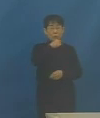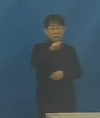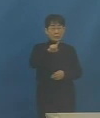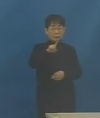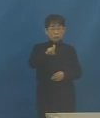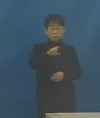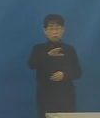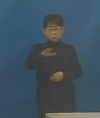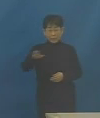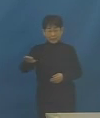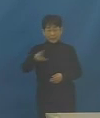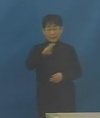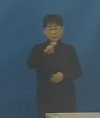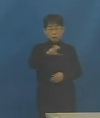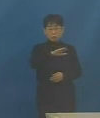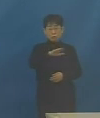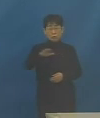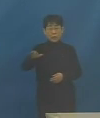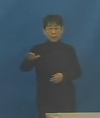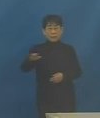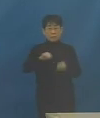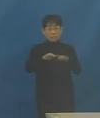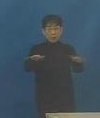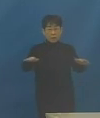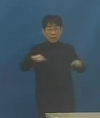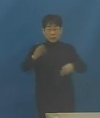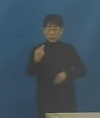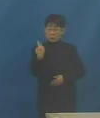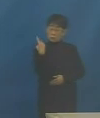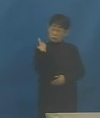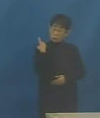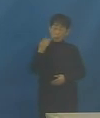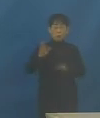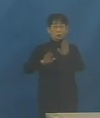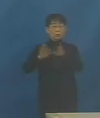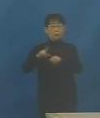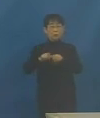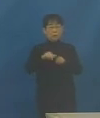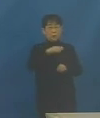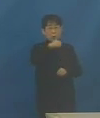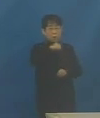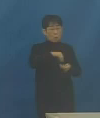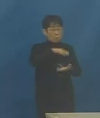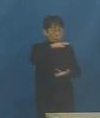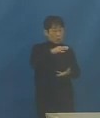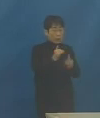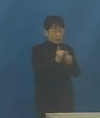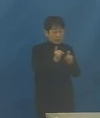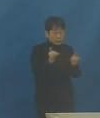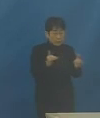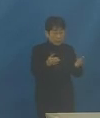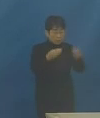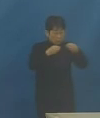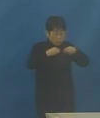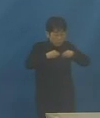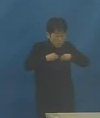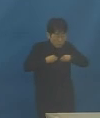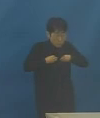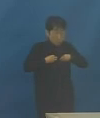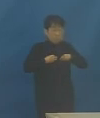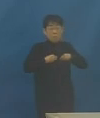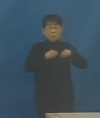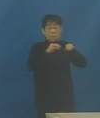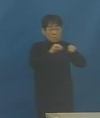ますけれども先ほど申しましたように昨日の状況を見てもですね高齢者の感染も見え始めています